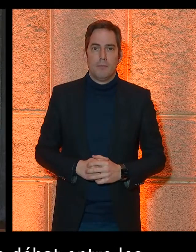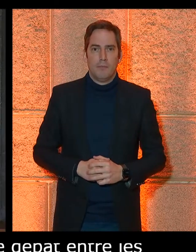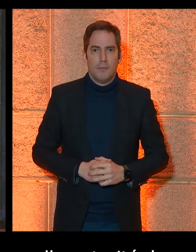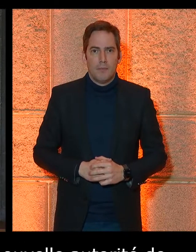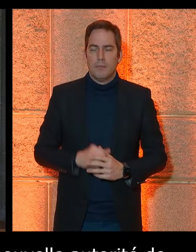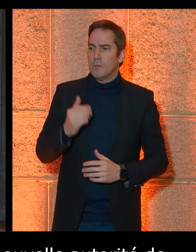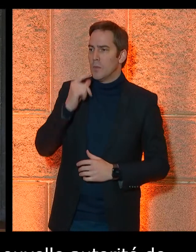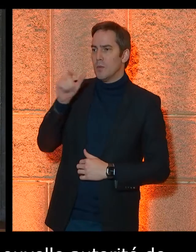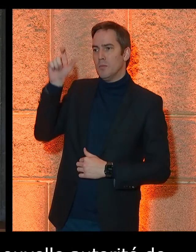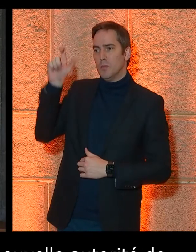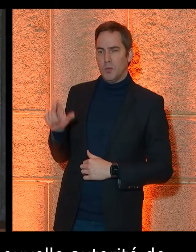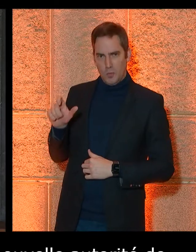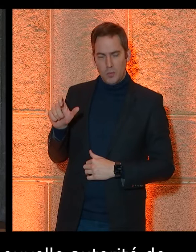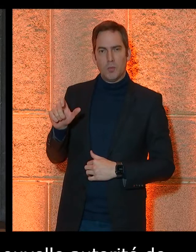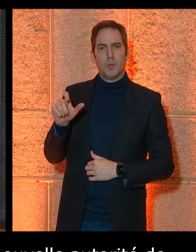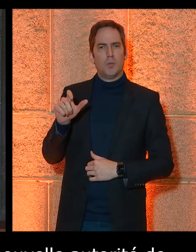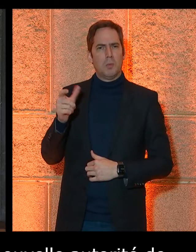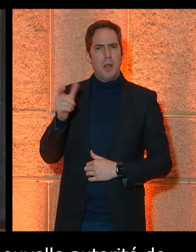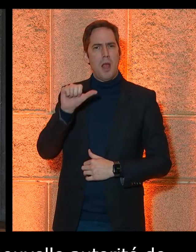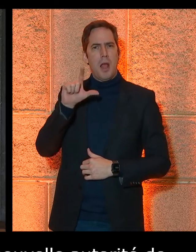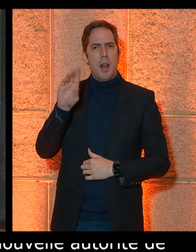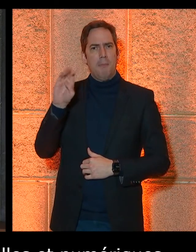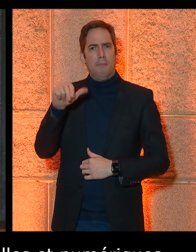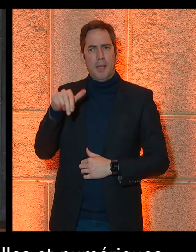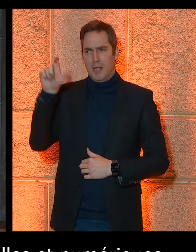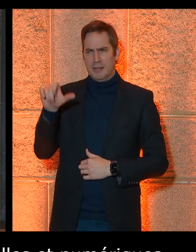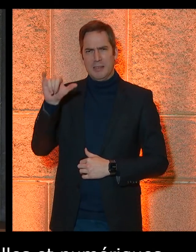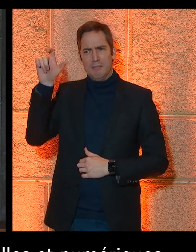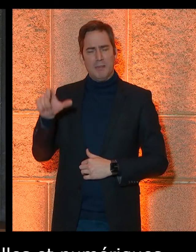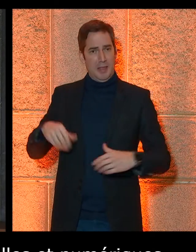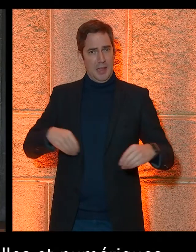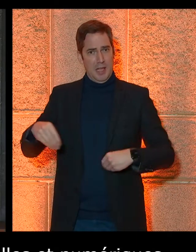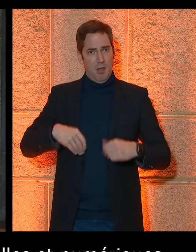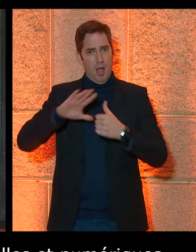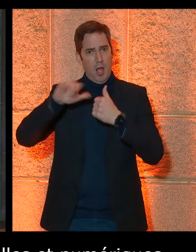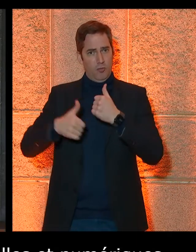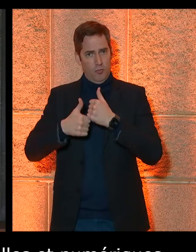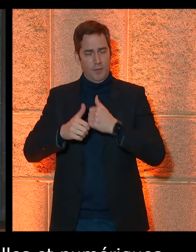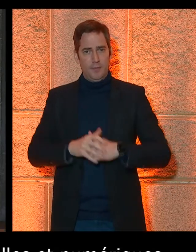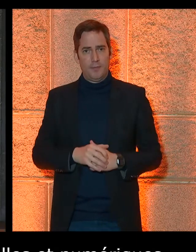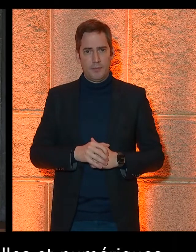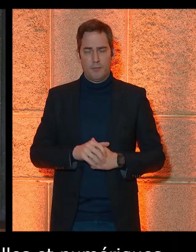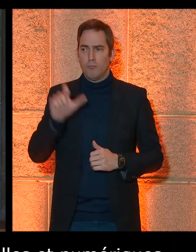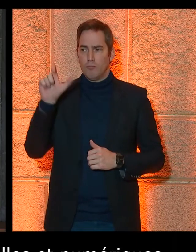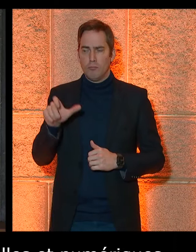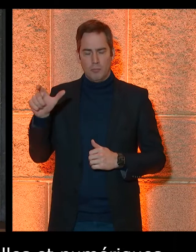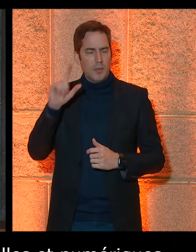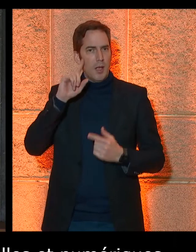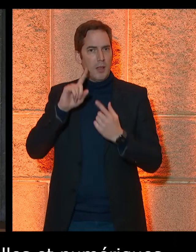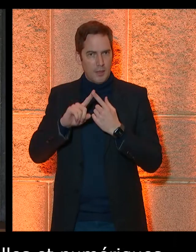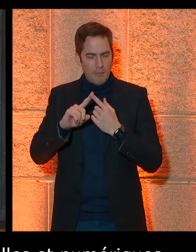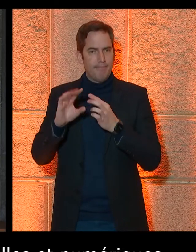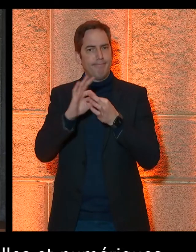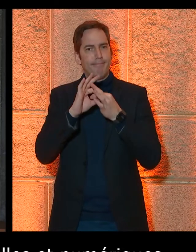avec Albin Suarez-Couteau, qui est le directeur adjoint des publics, du pluralisme et de la